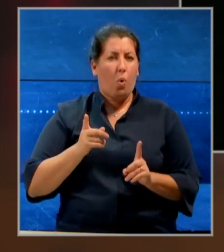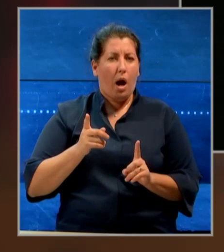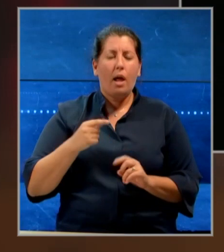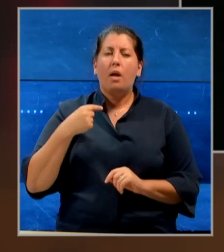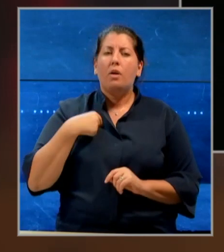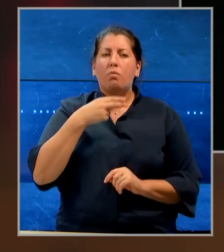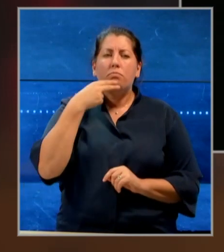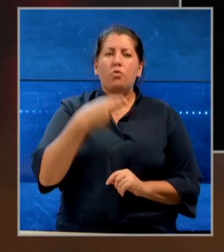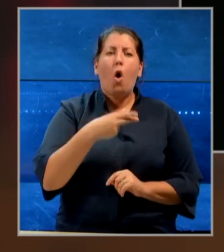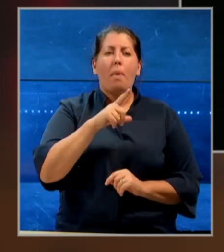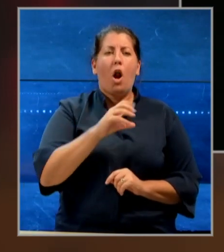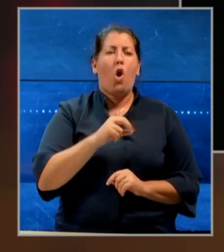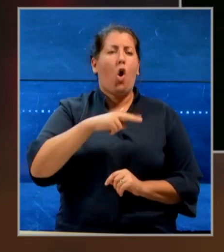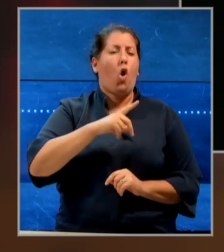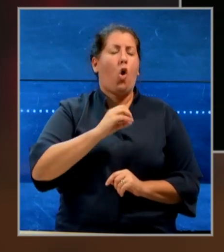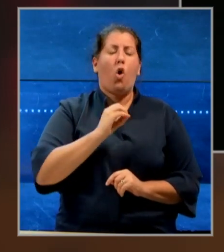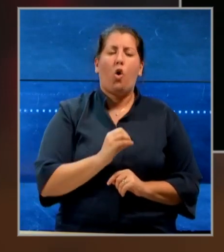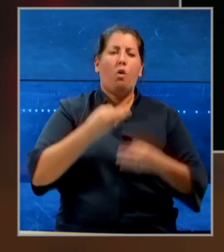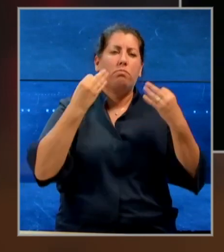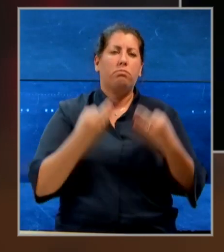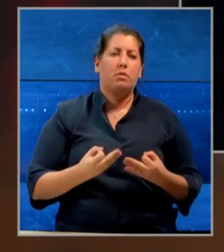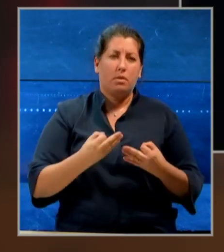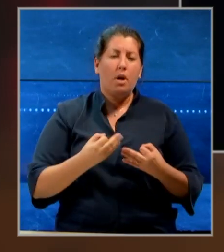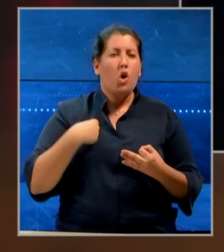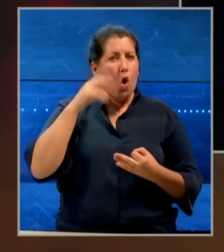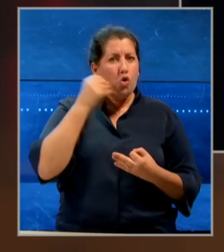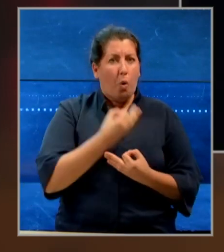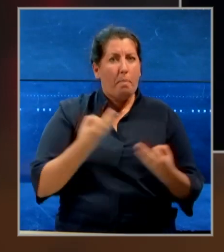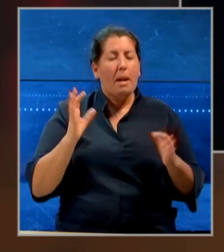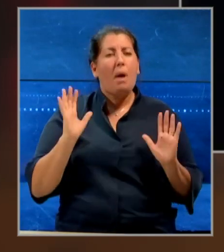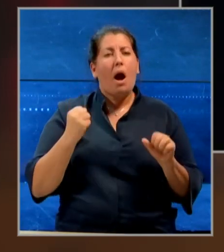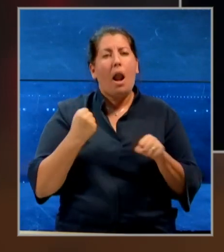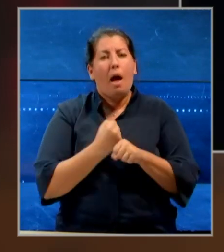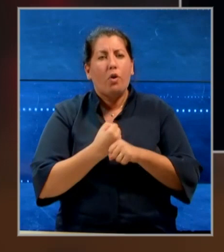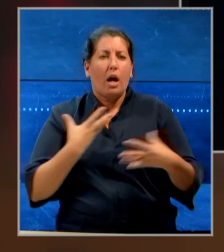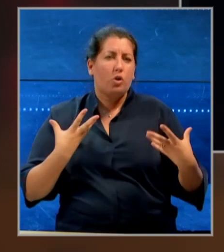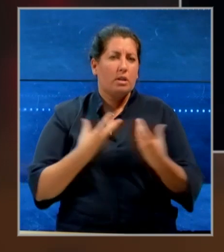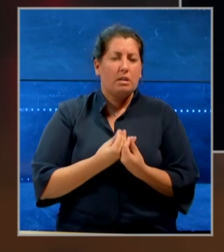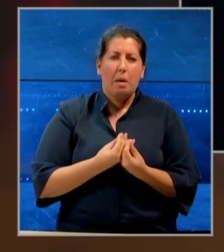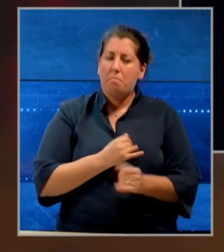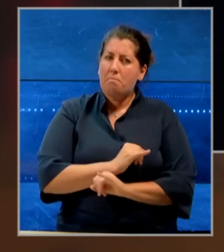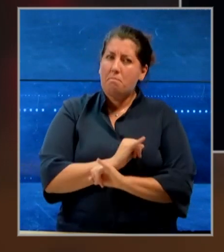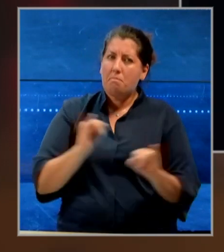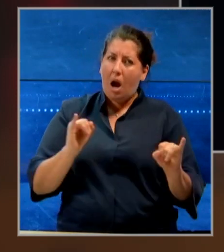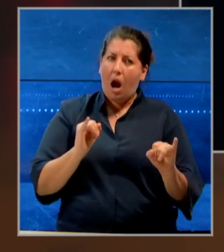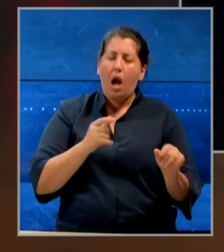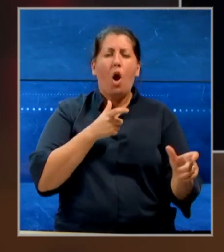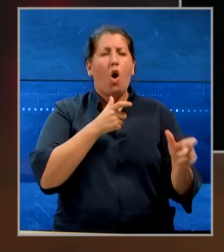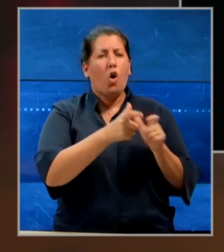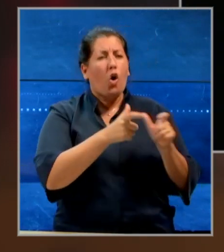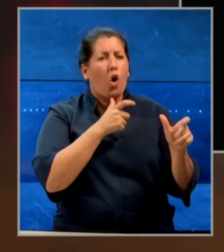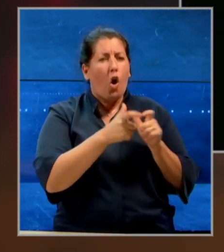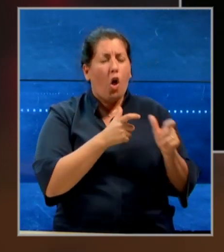Io lo conosco e lo conoscevo bene, non ci avevo mai lavorato assieme, però ho avuto colloqui con lui, ci siamo sempre sfiorati,